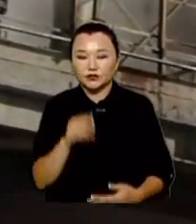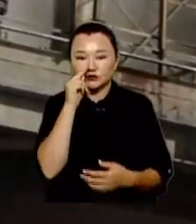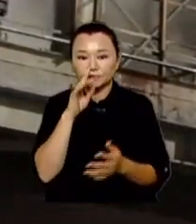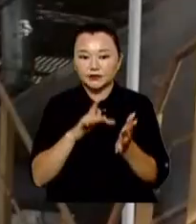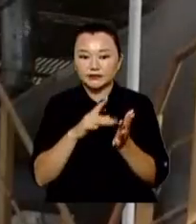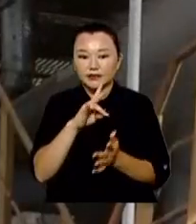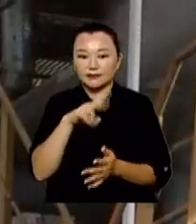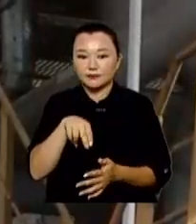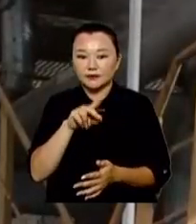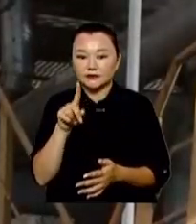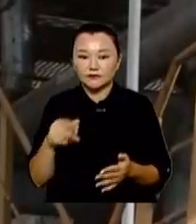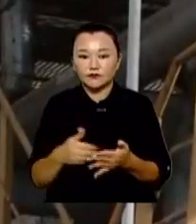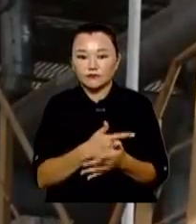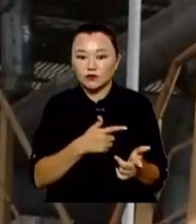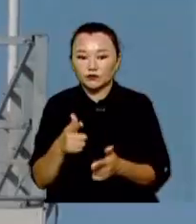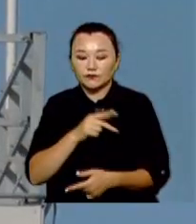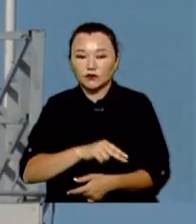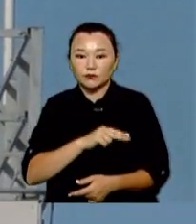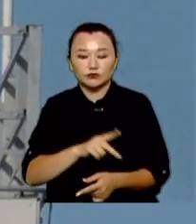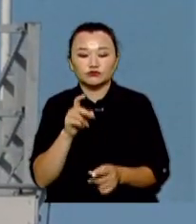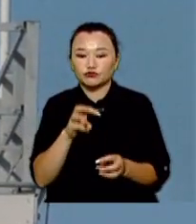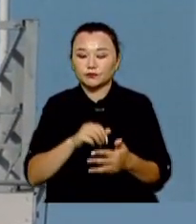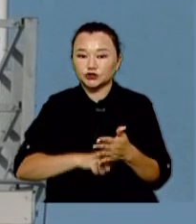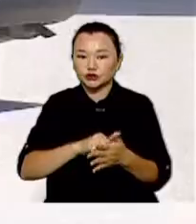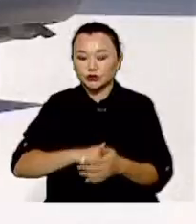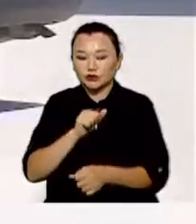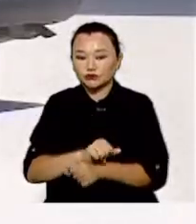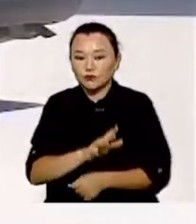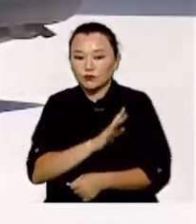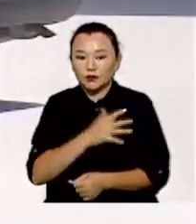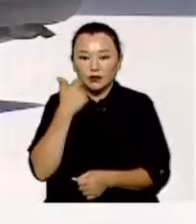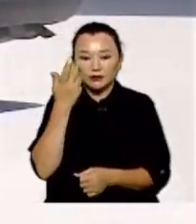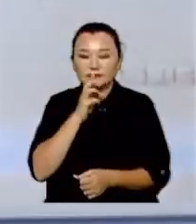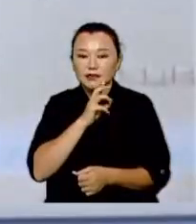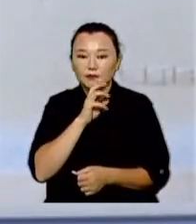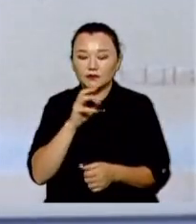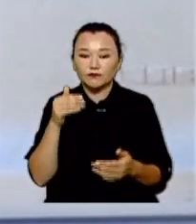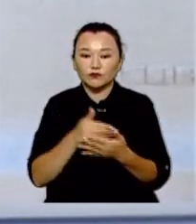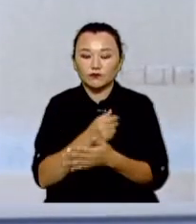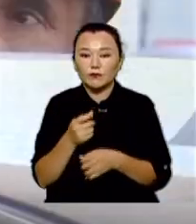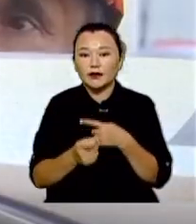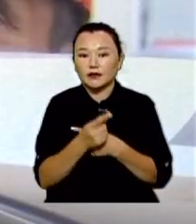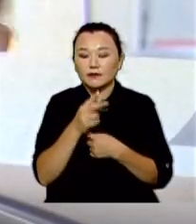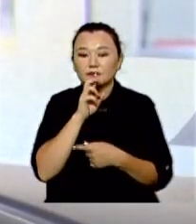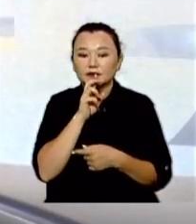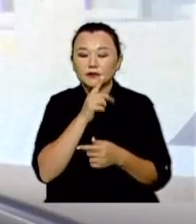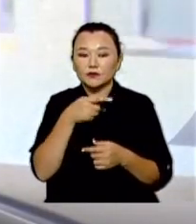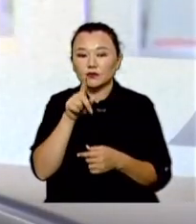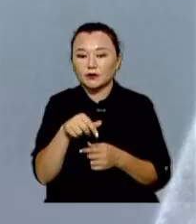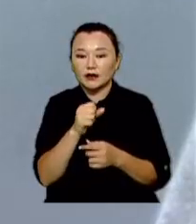Шымкентский НПЗ вновь готов к работе. В чем была причина остановки и когда на заправках вновь появится бензин